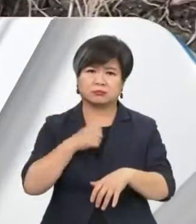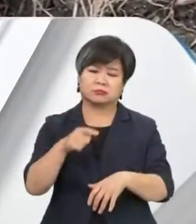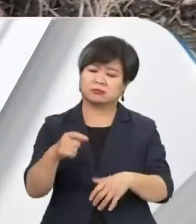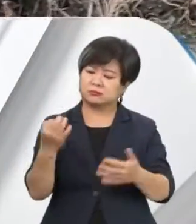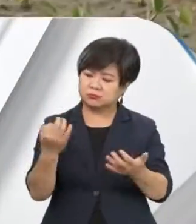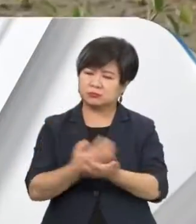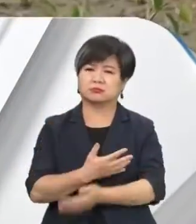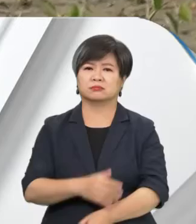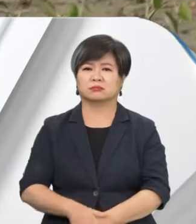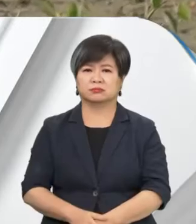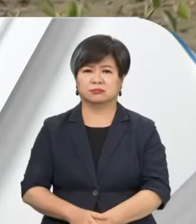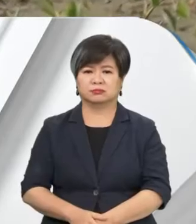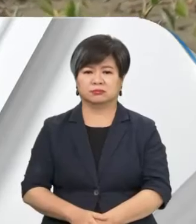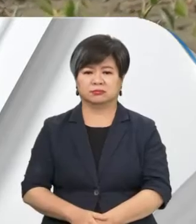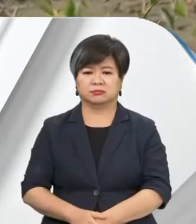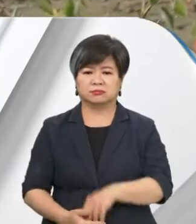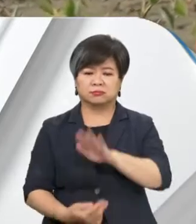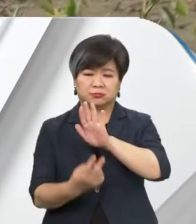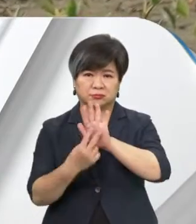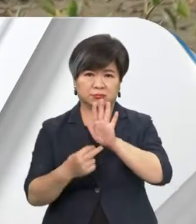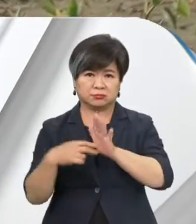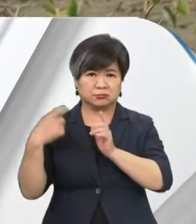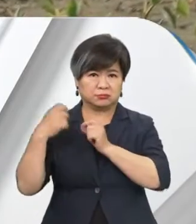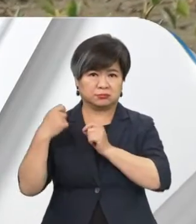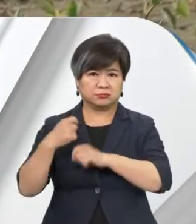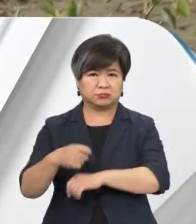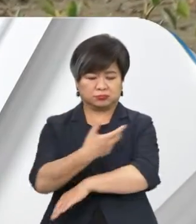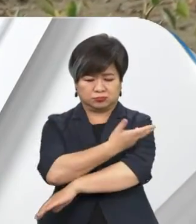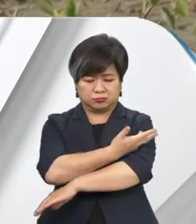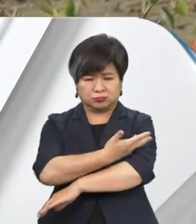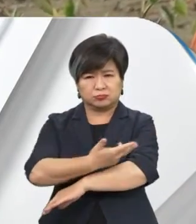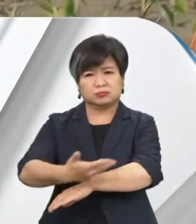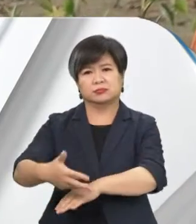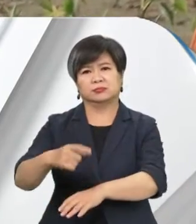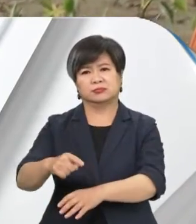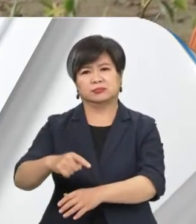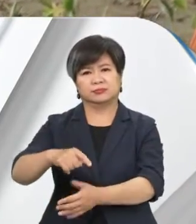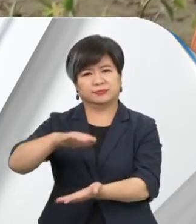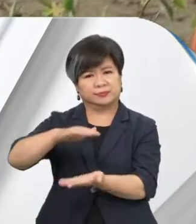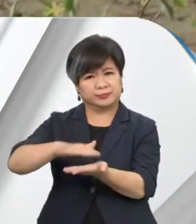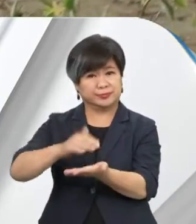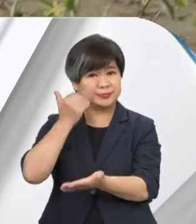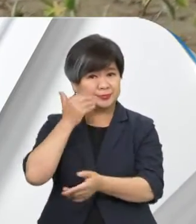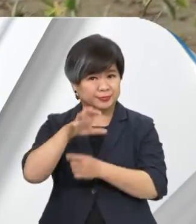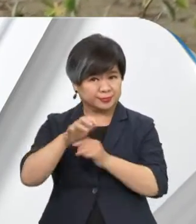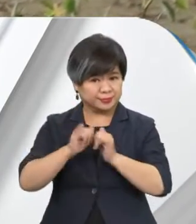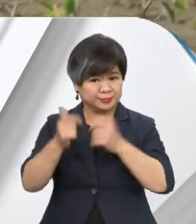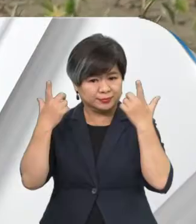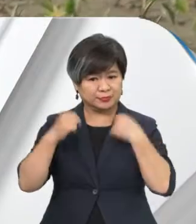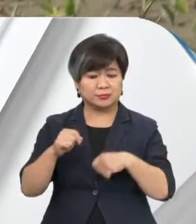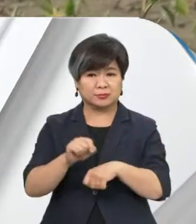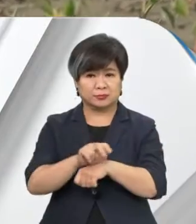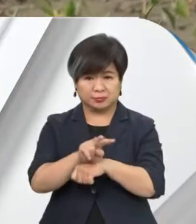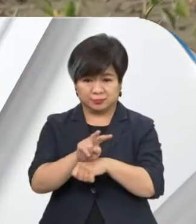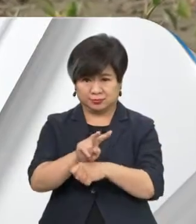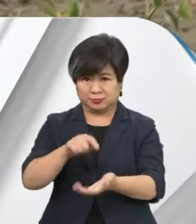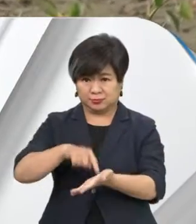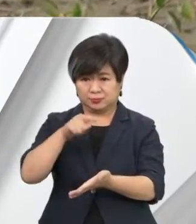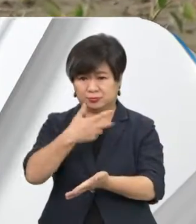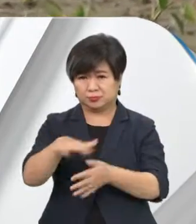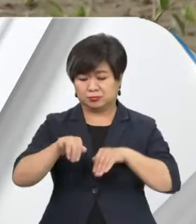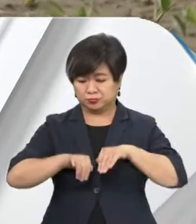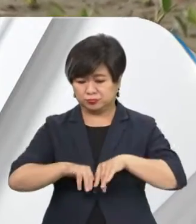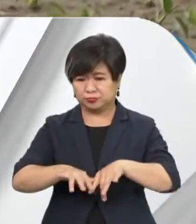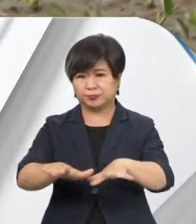拉。 因为我们最近水量其实越来越少，所以如果农民他本来两小时就会灌一次